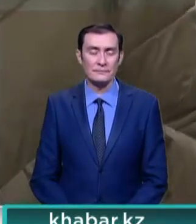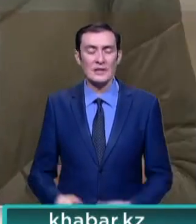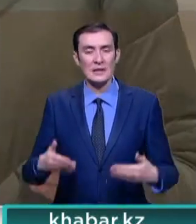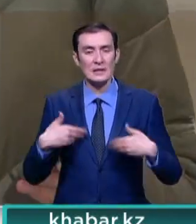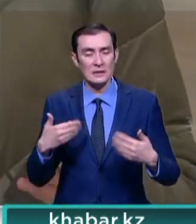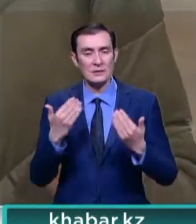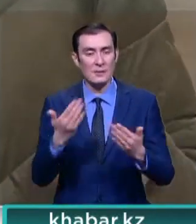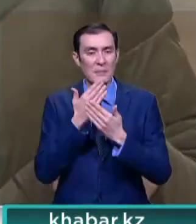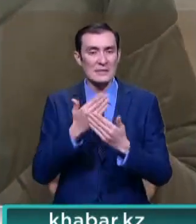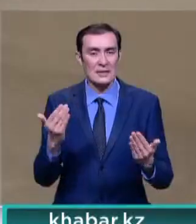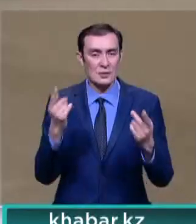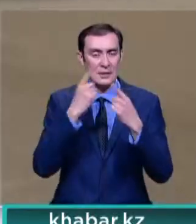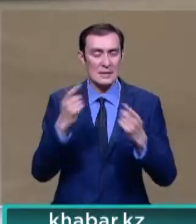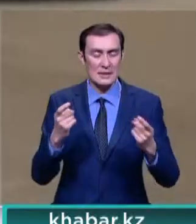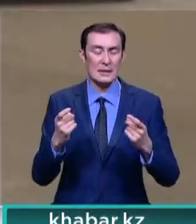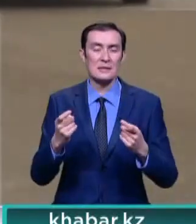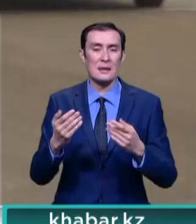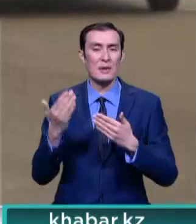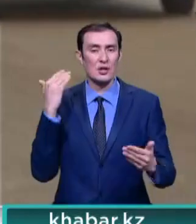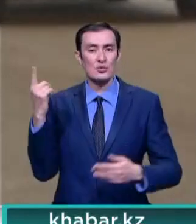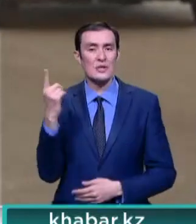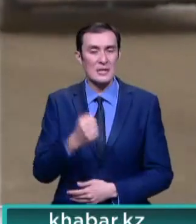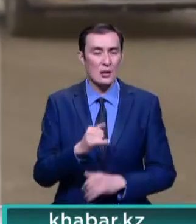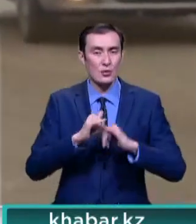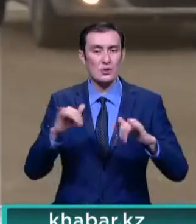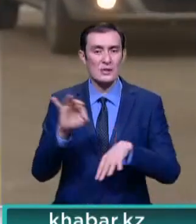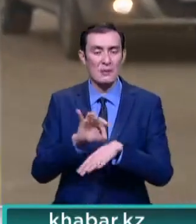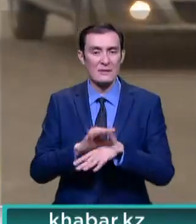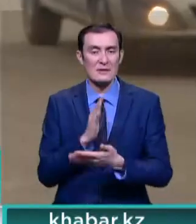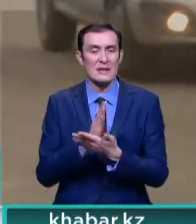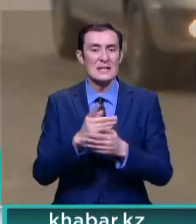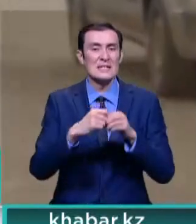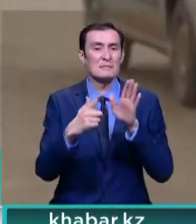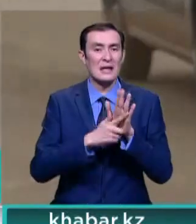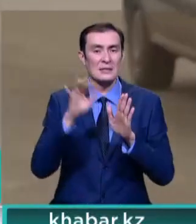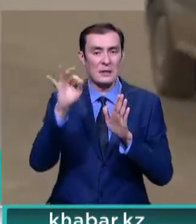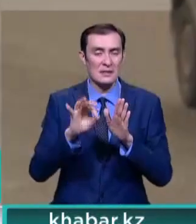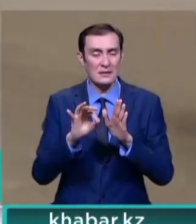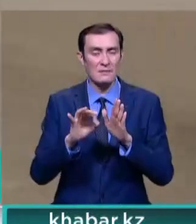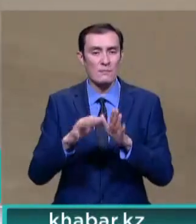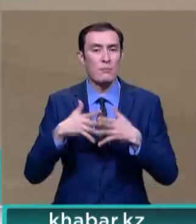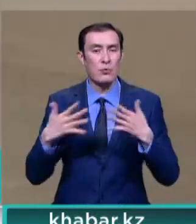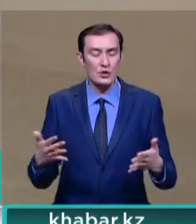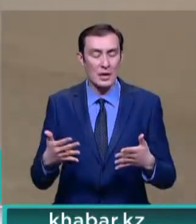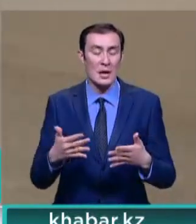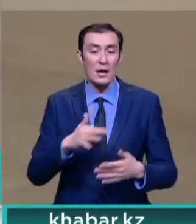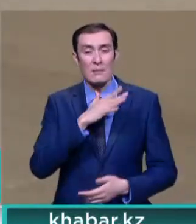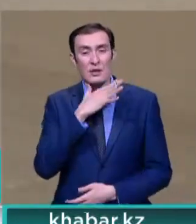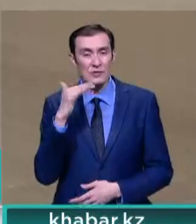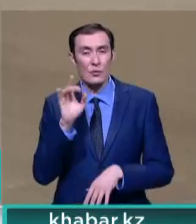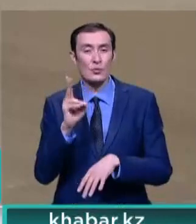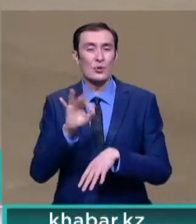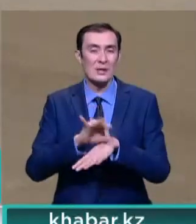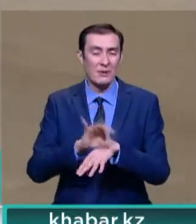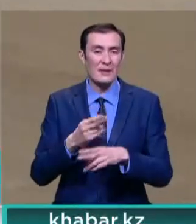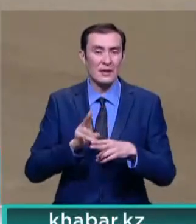Здравствуйте, Жанна. По последней статистике, за последнюю неделю рост заболеваемости составил 17%. Большинство